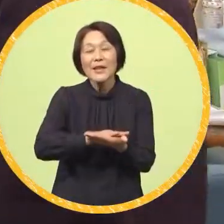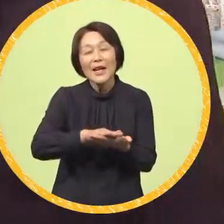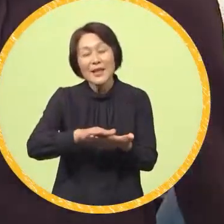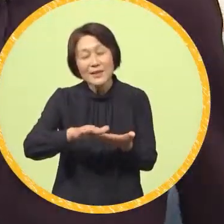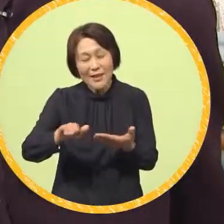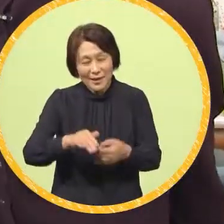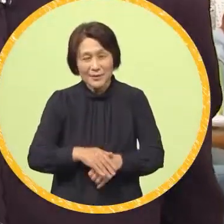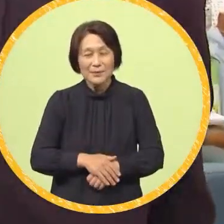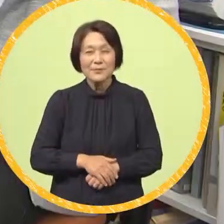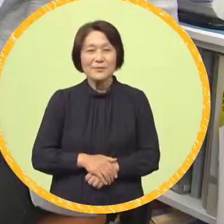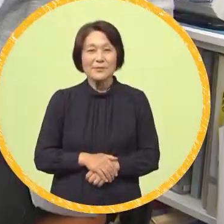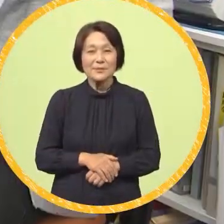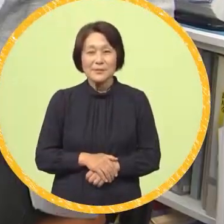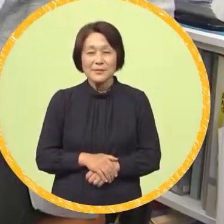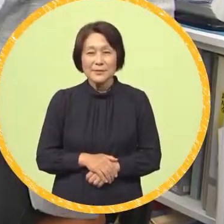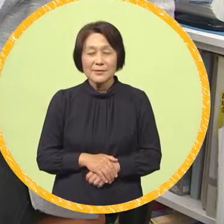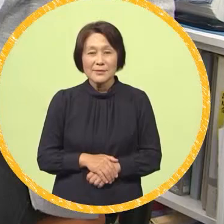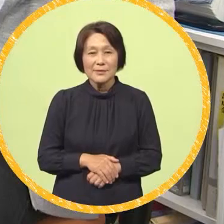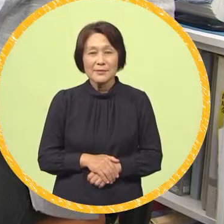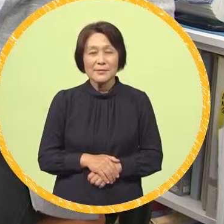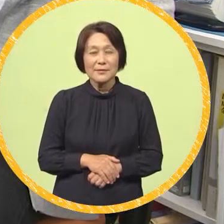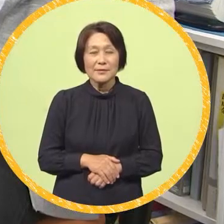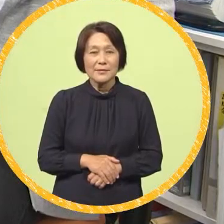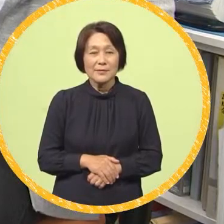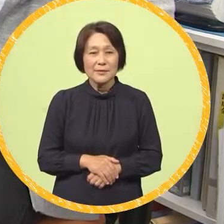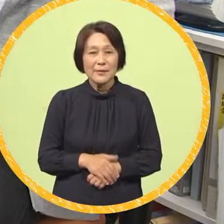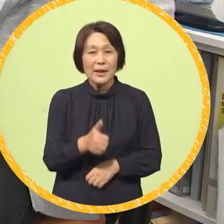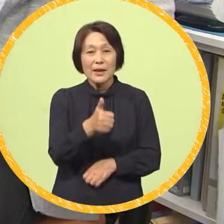。 そもそもなんですが、は